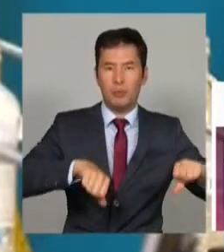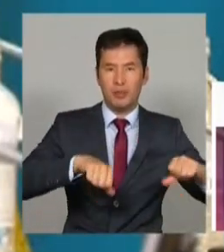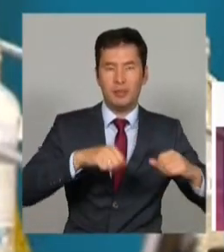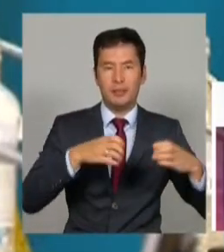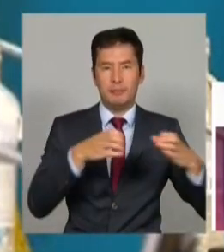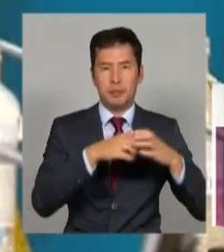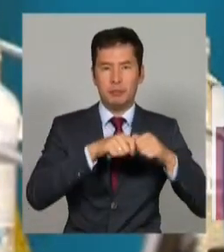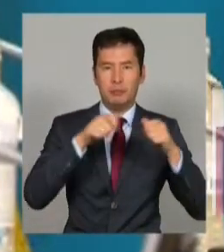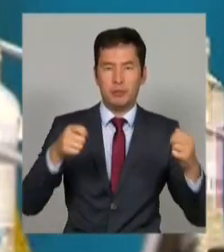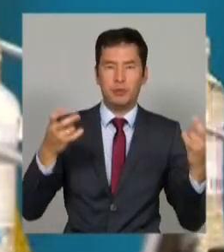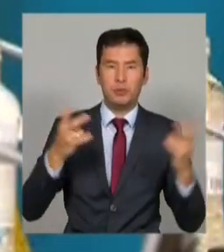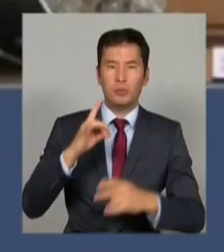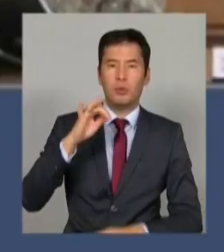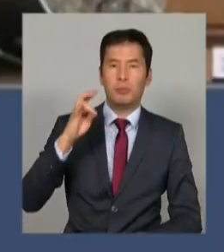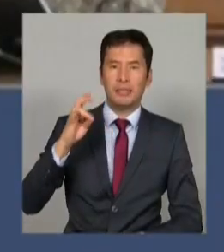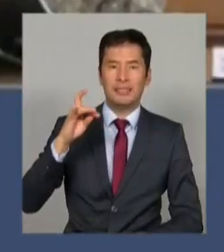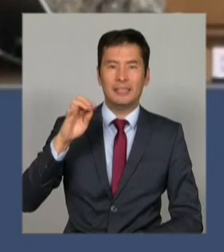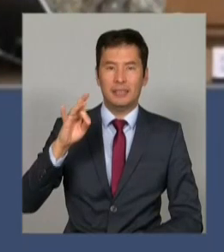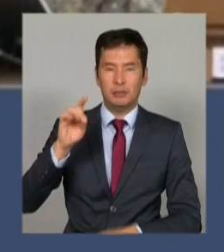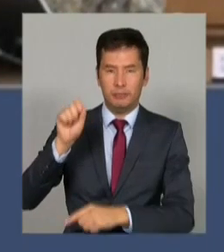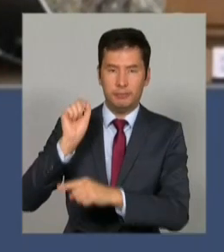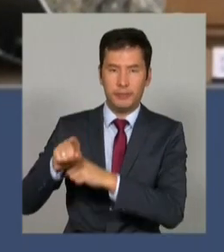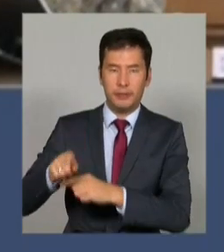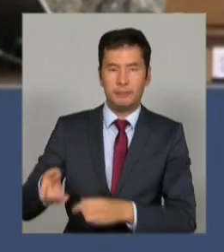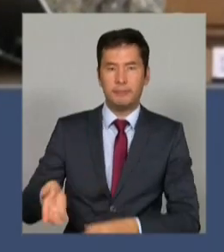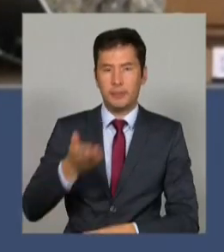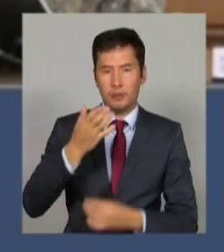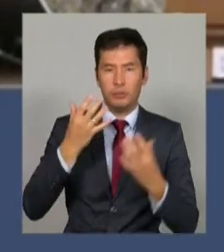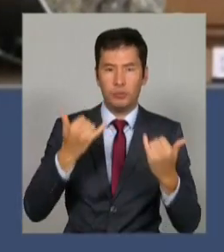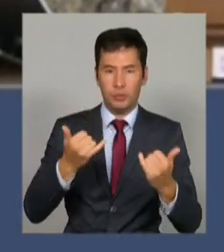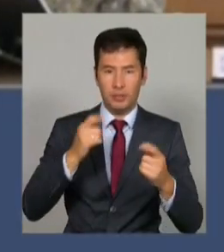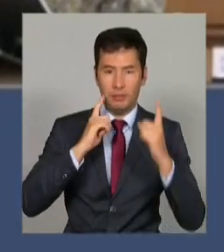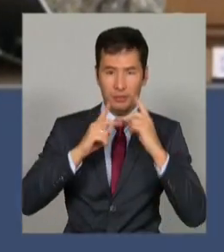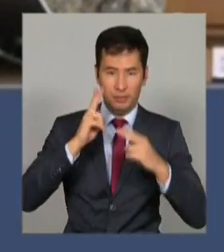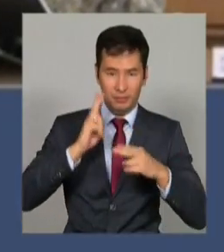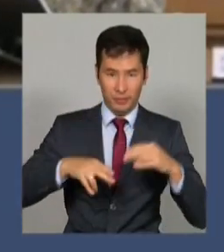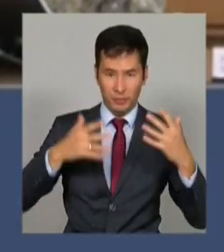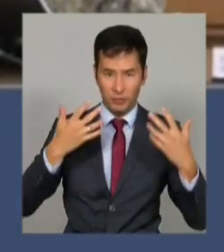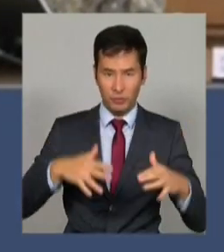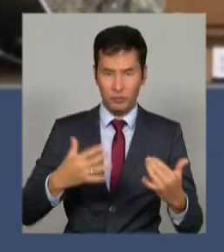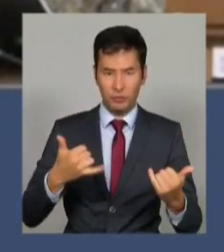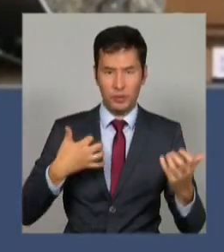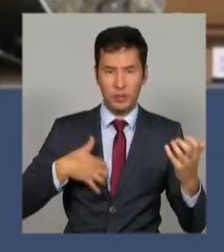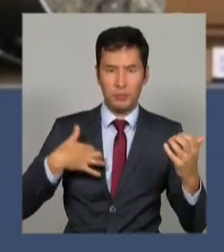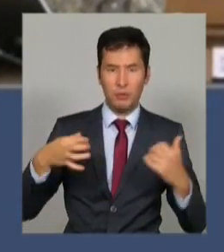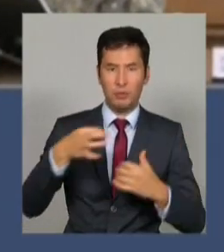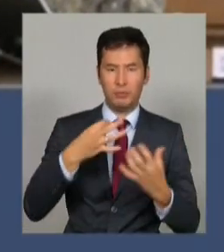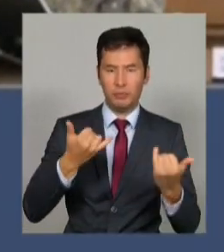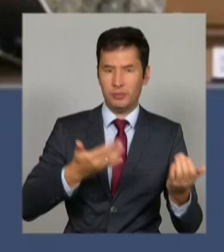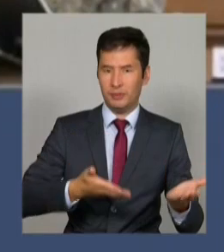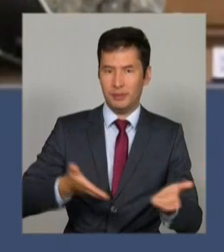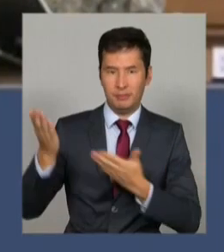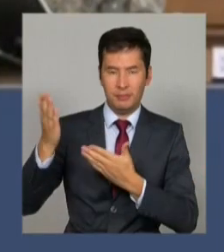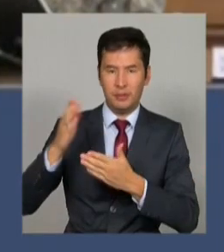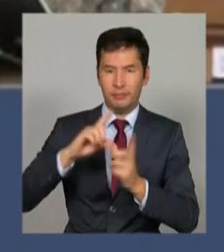орынбасары Роман Васильевич Скляр басшылық етсін. Роман Васильевич, сізге қазір жиналыс аяқталған соң Жамбыл өңіріне шұғыл баруды